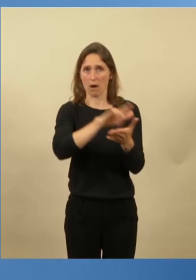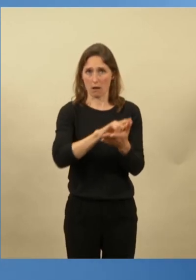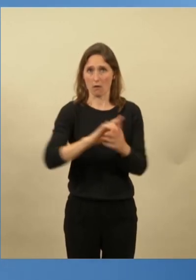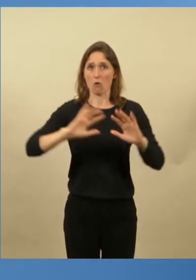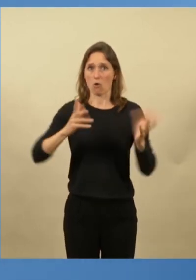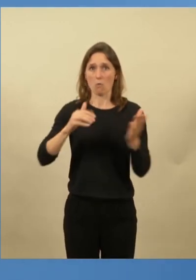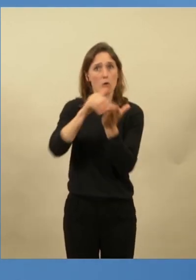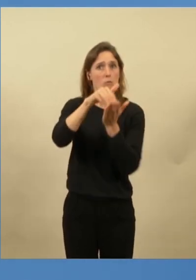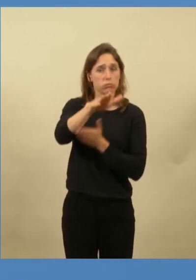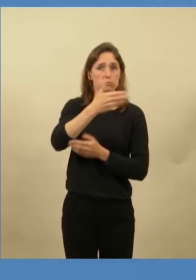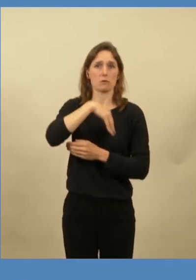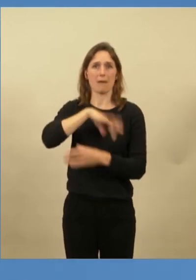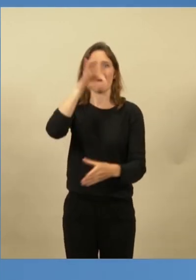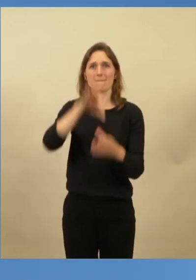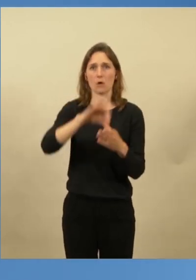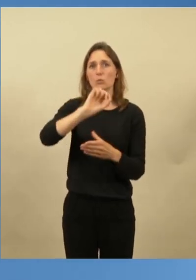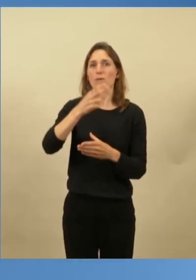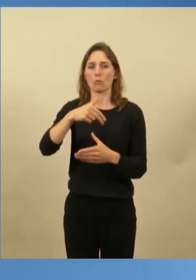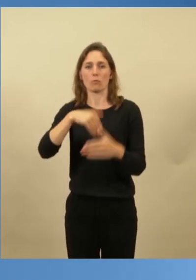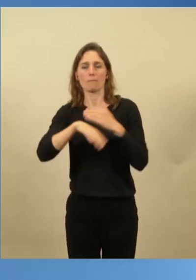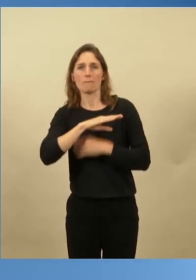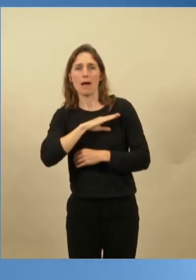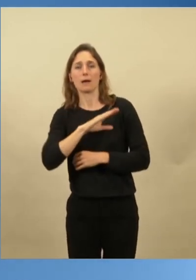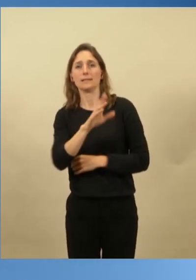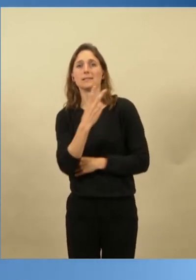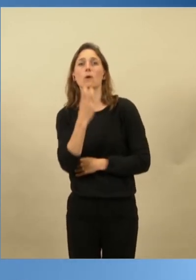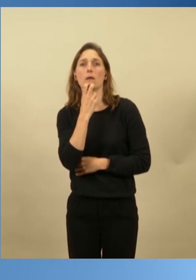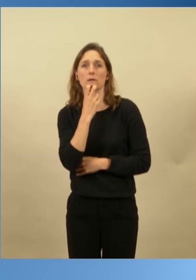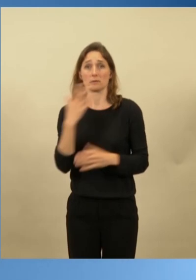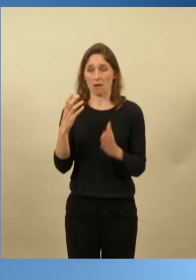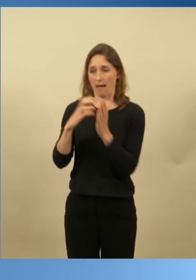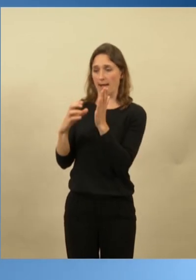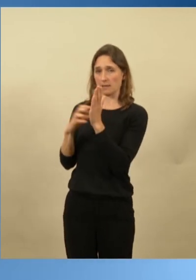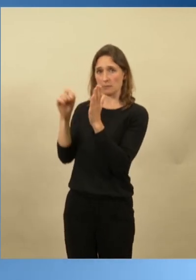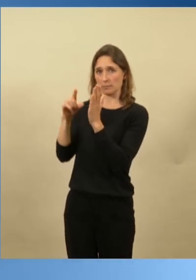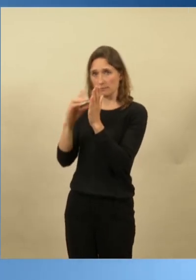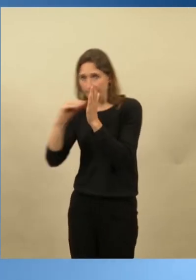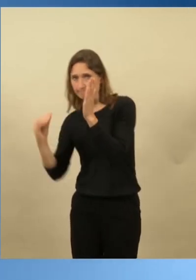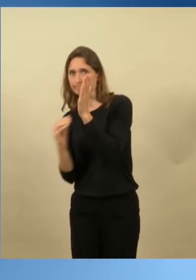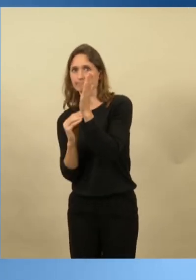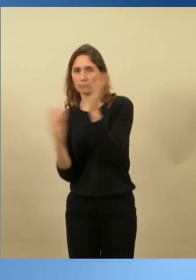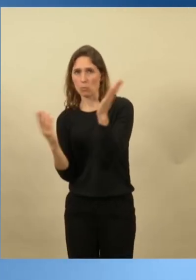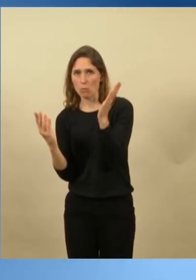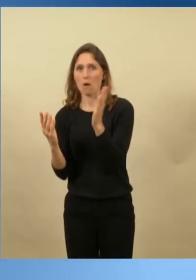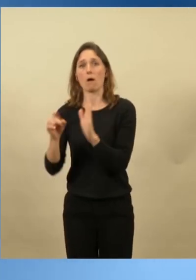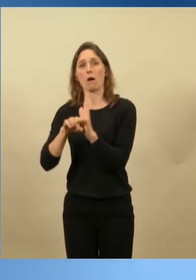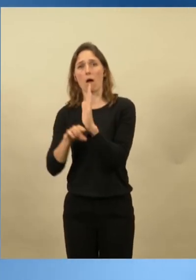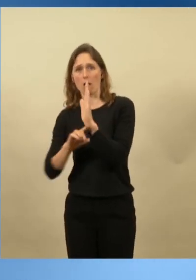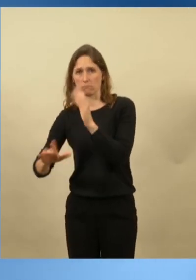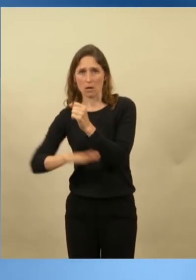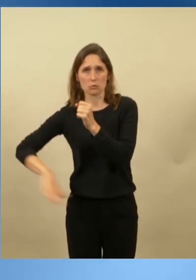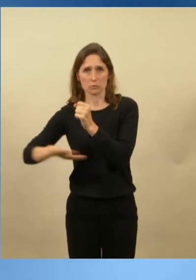donc au premier aller à Linéa pardon de cet article un nouveau principe fondamental le peuple